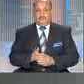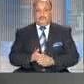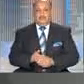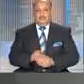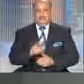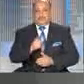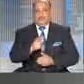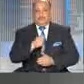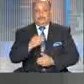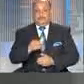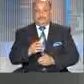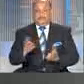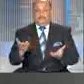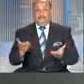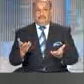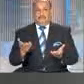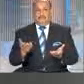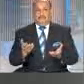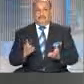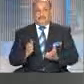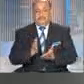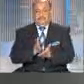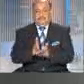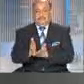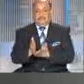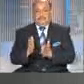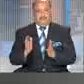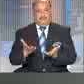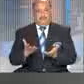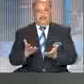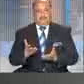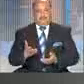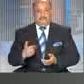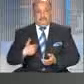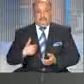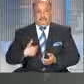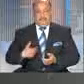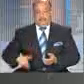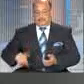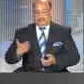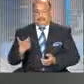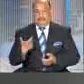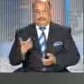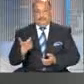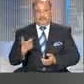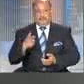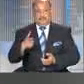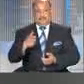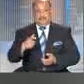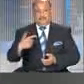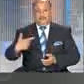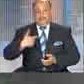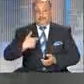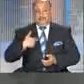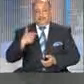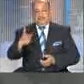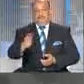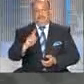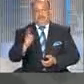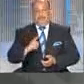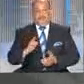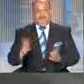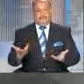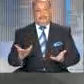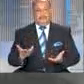غير الإجراءات القانونية تاخذ مجراها. بعض المواطنين كانوا حاضرين لمساندة رجال الأمن. صراحة كنا نعيشوا في أمن، كنا